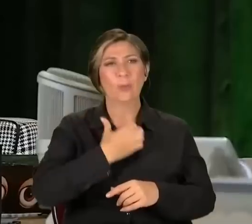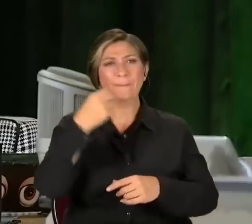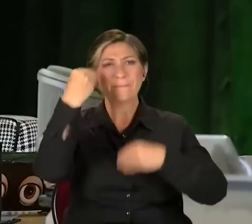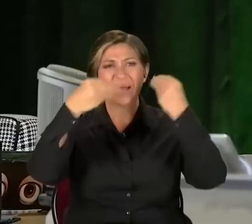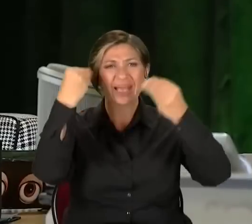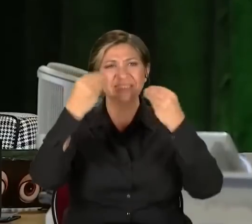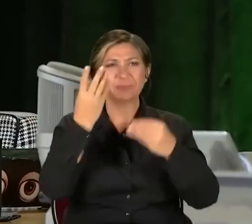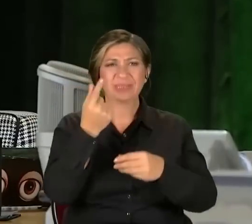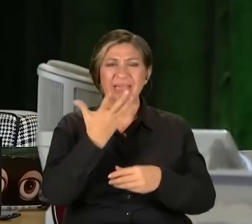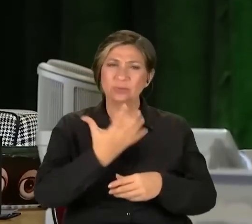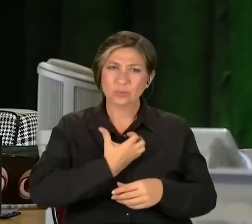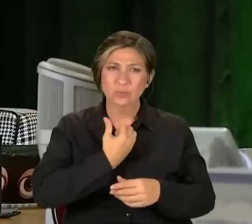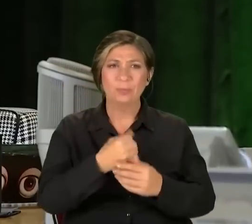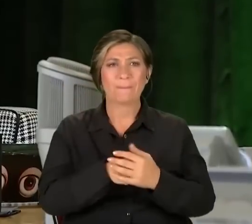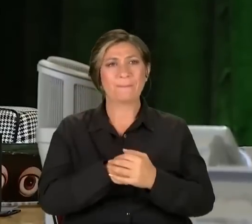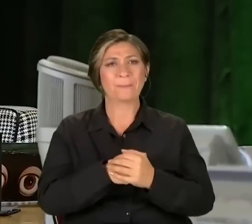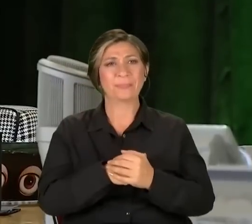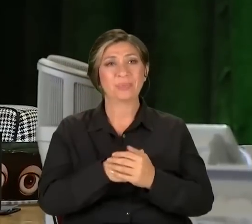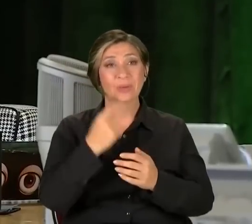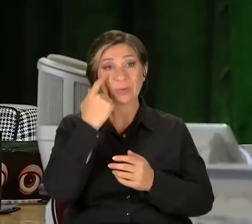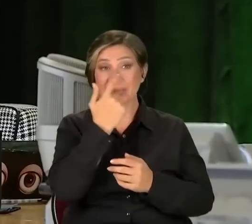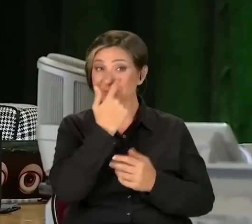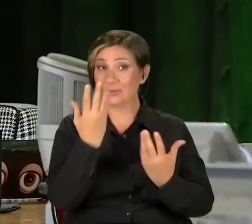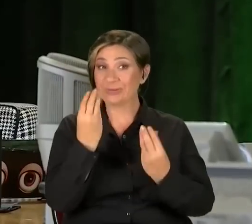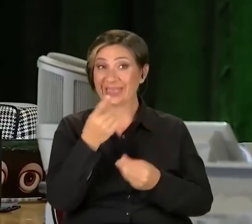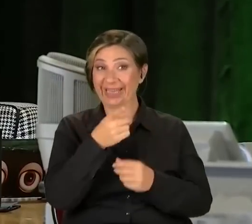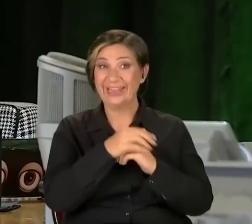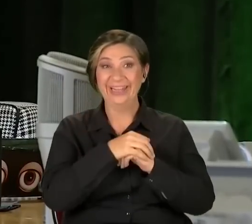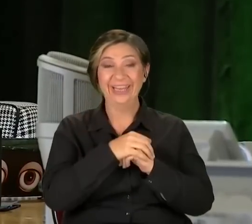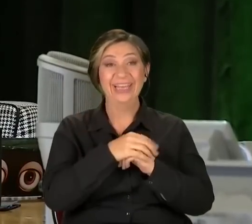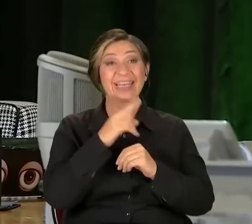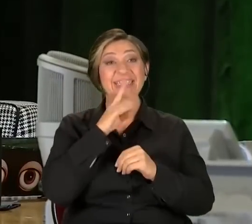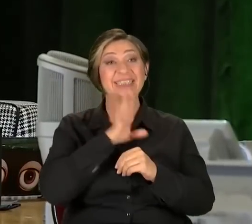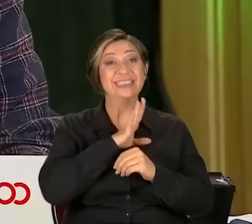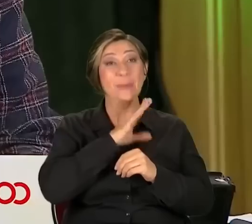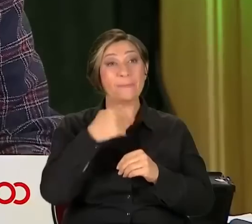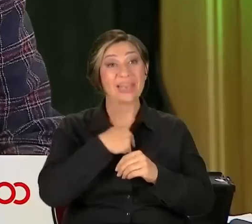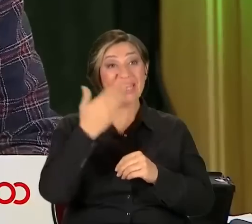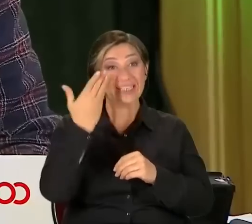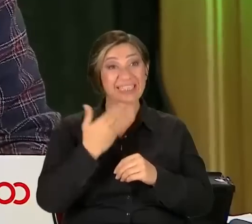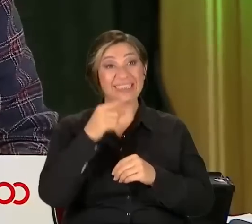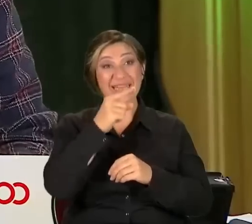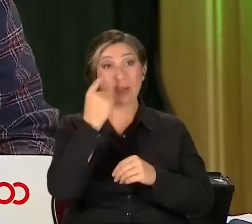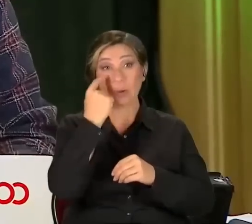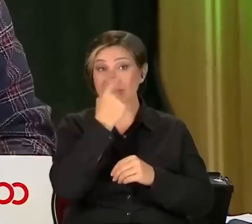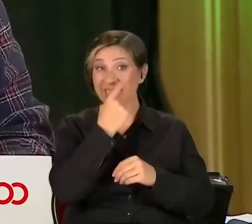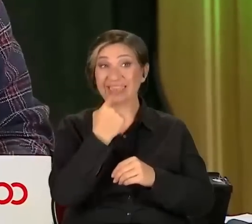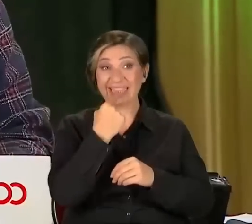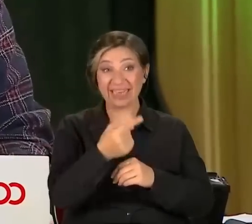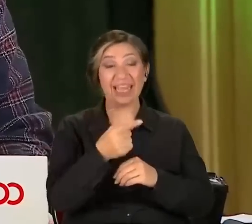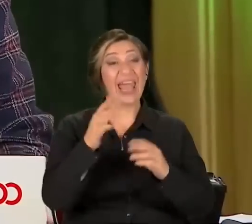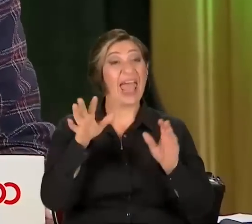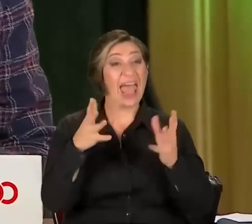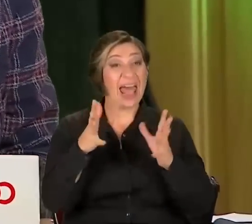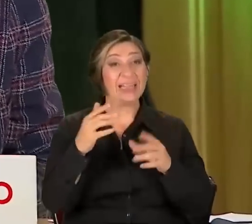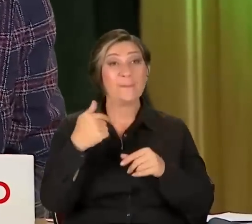fark ettim. Biraz daha üzüldüm falan. Gözlerin çok güzel hakikaten. Teşekkür ederim. Kızım beni izlese şimdi sana gözlerin güzel derken